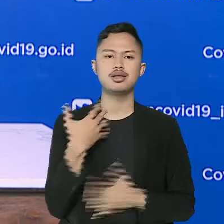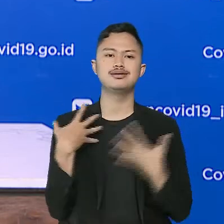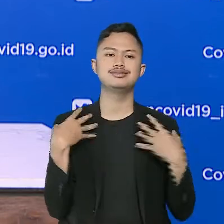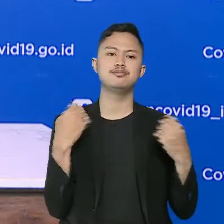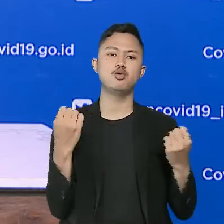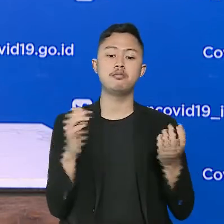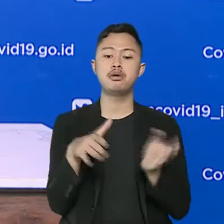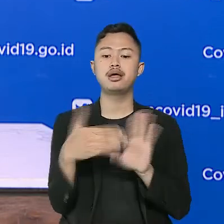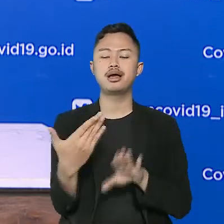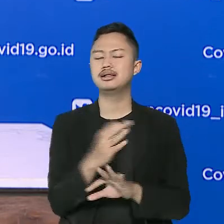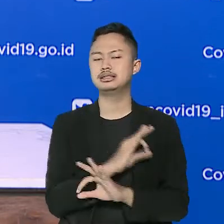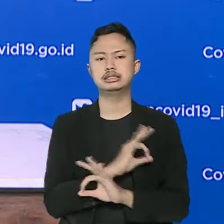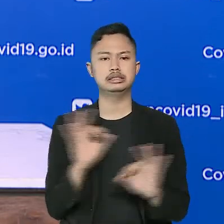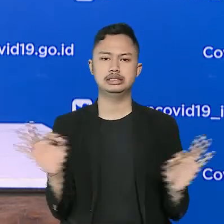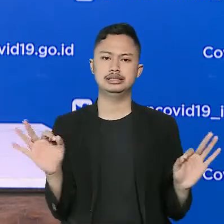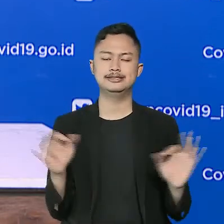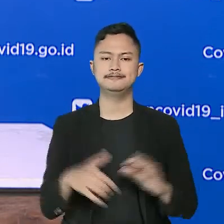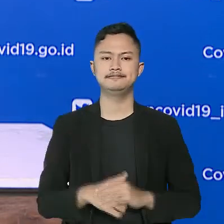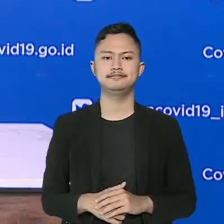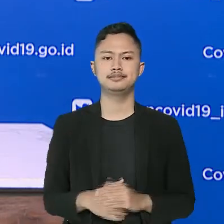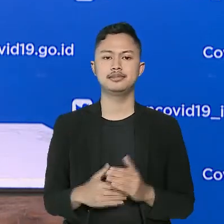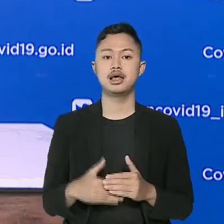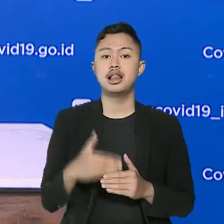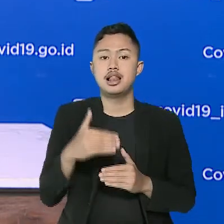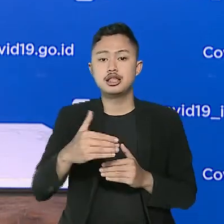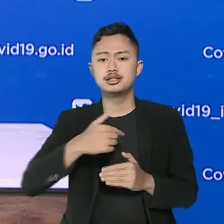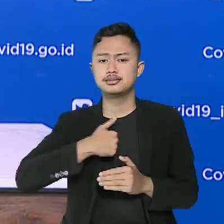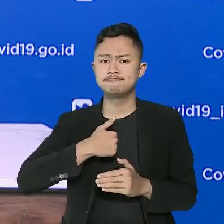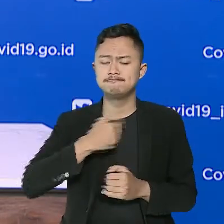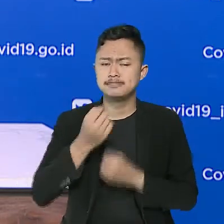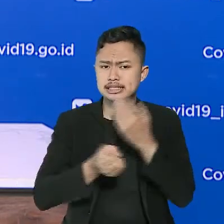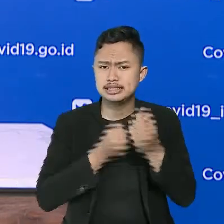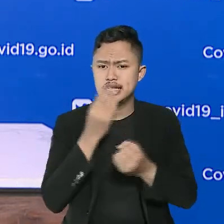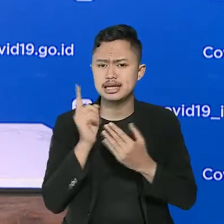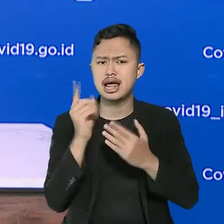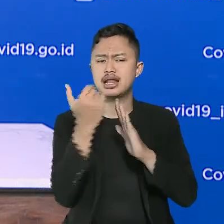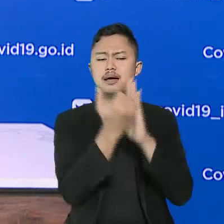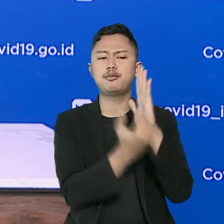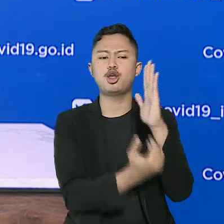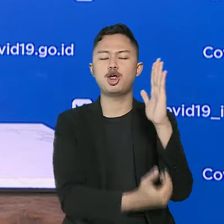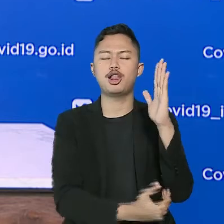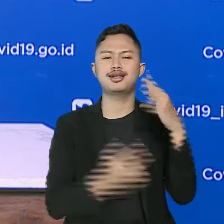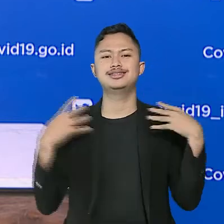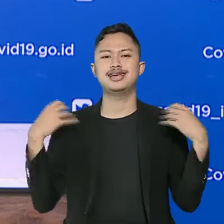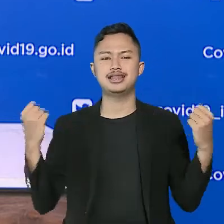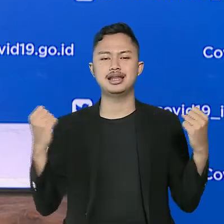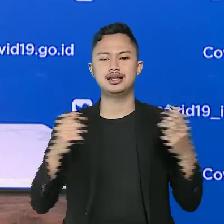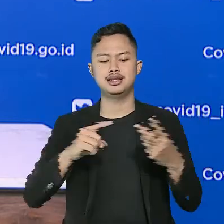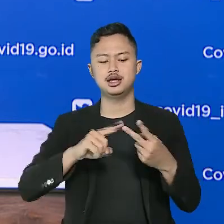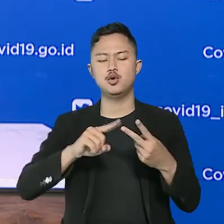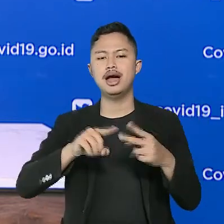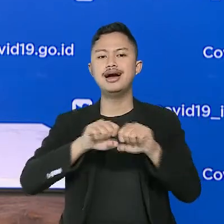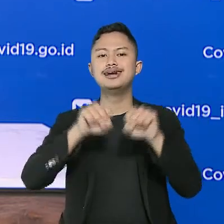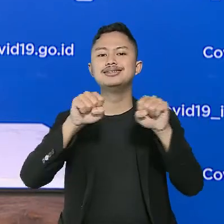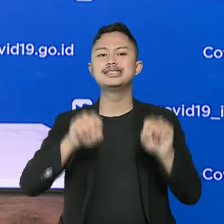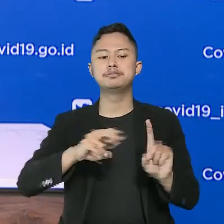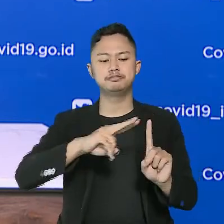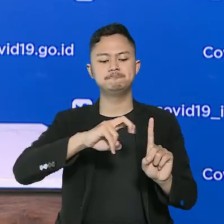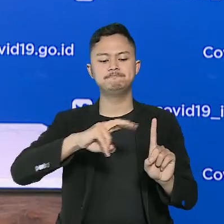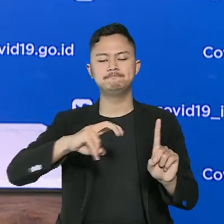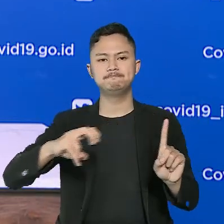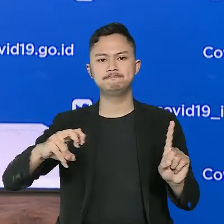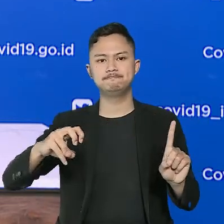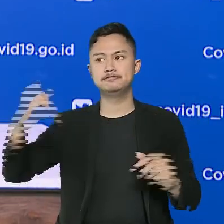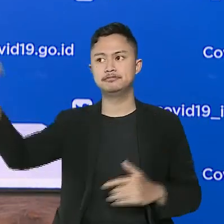meninggal. Selanjutnya, saya akan menjelaskan tentang protokol kesehatan dan mekanisme screening pelaku